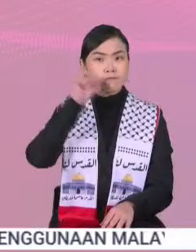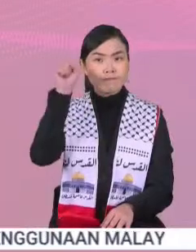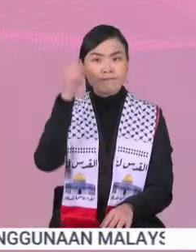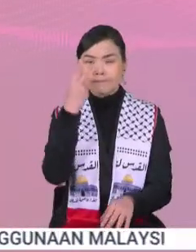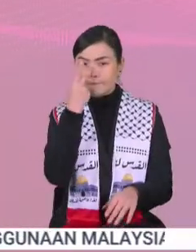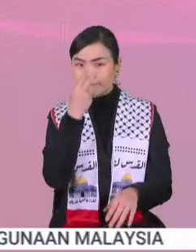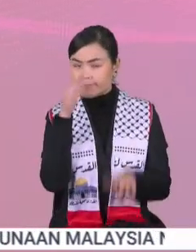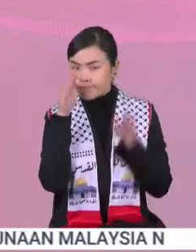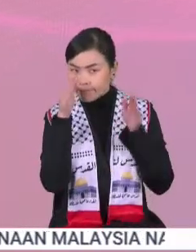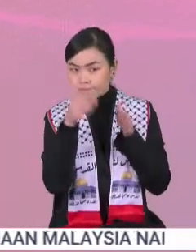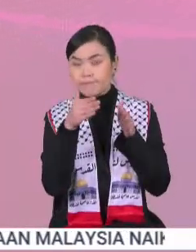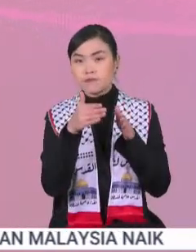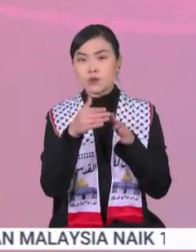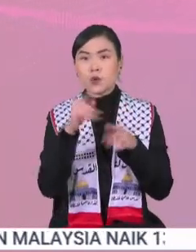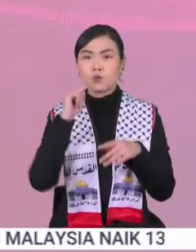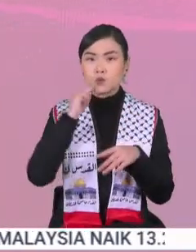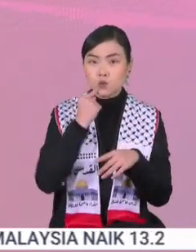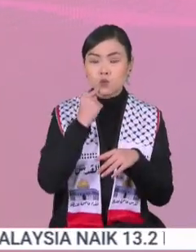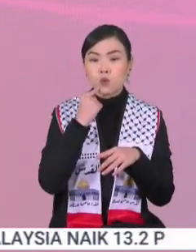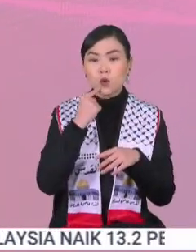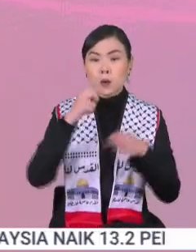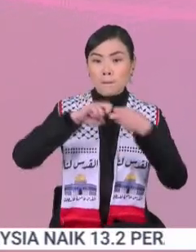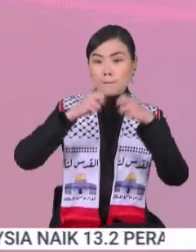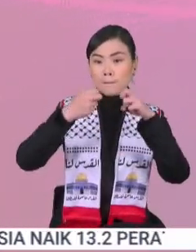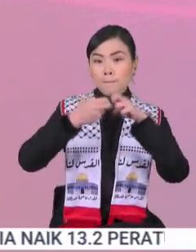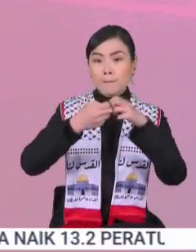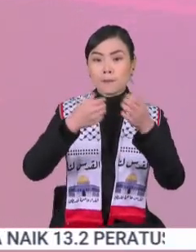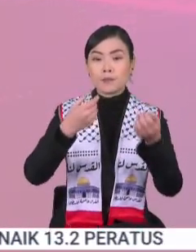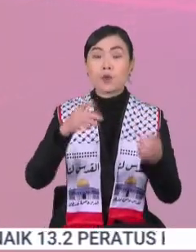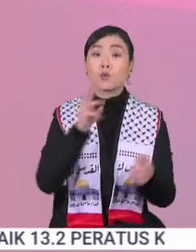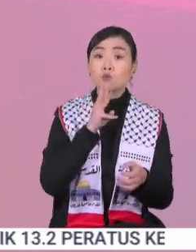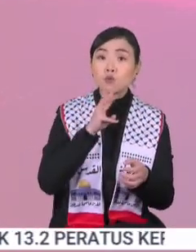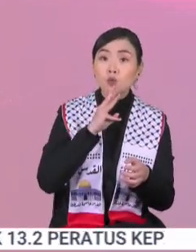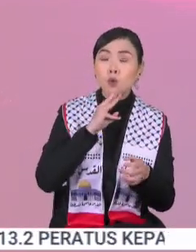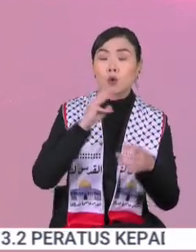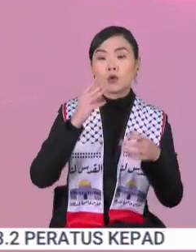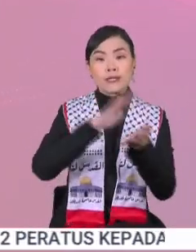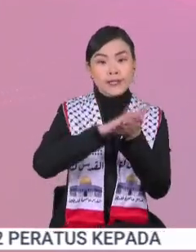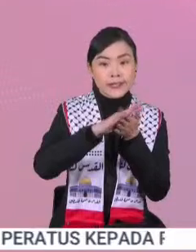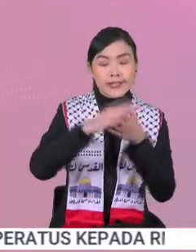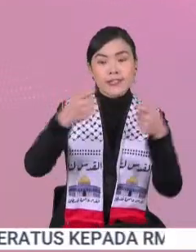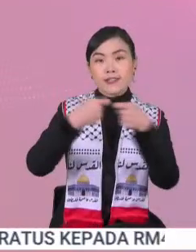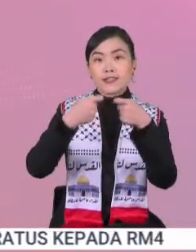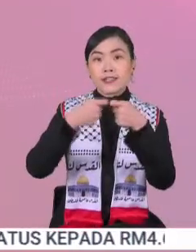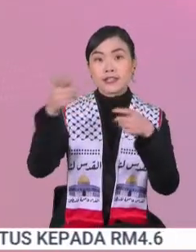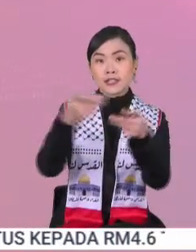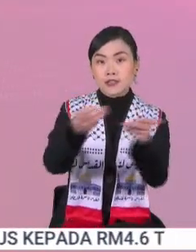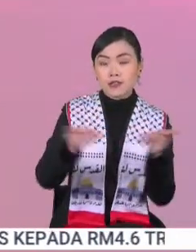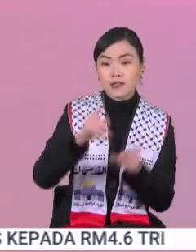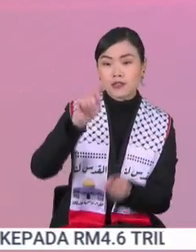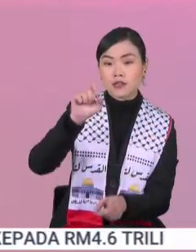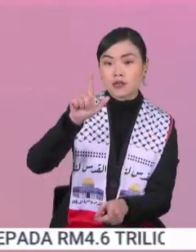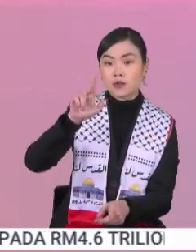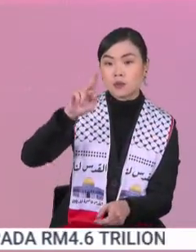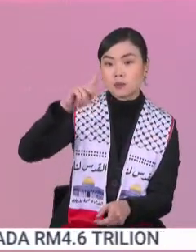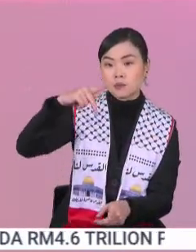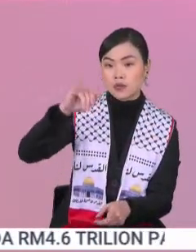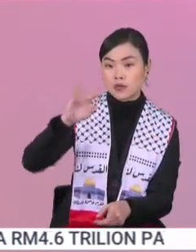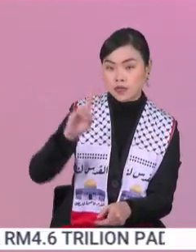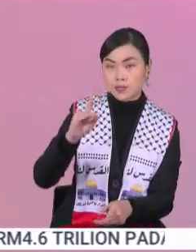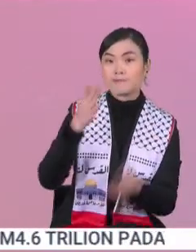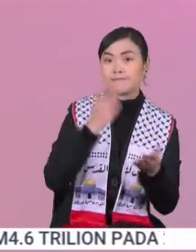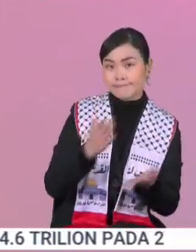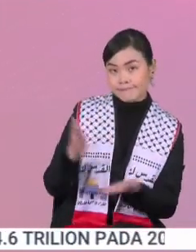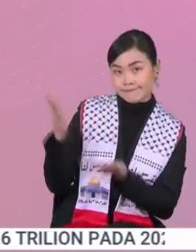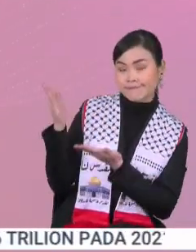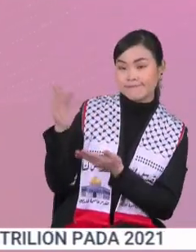Sabah pandang serius isu bekalan air bersih dan elektrik di daerah tlupit itu antara tumpuan dari bumi di bawah Bayu petang ini suaran